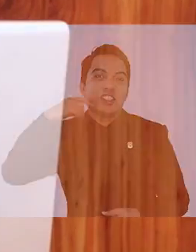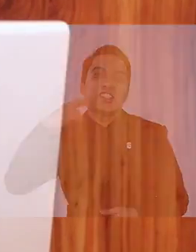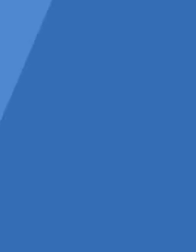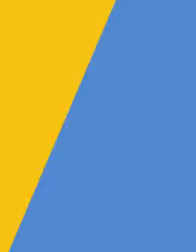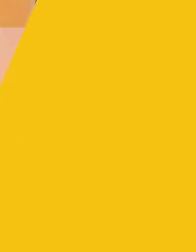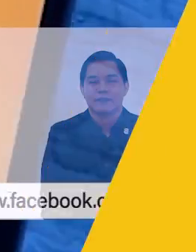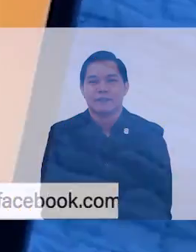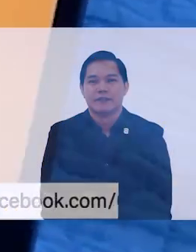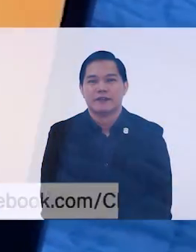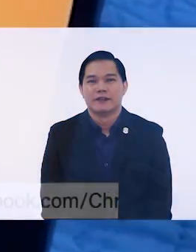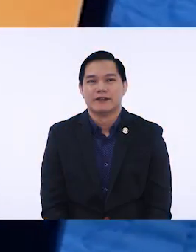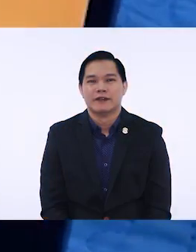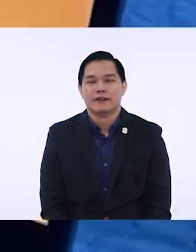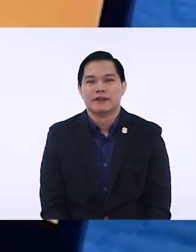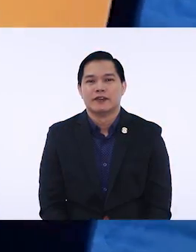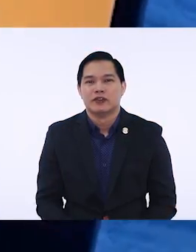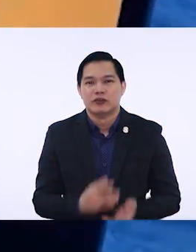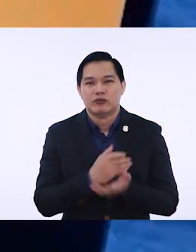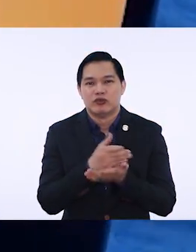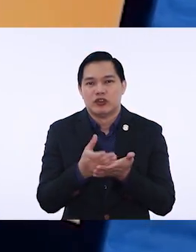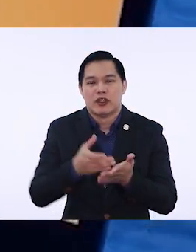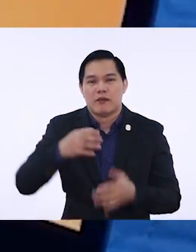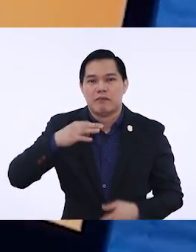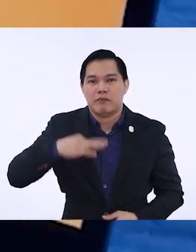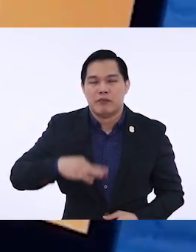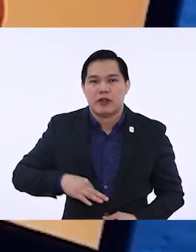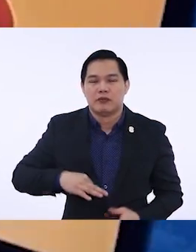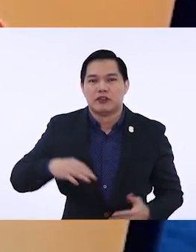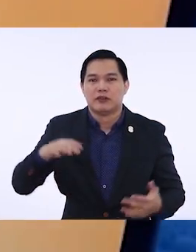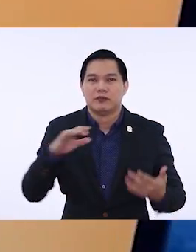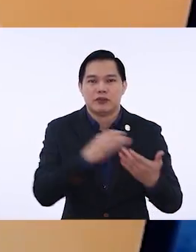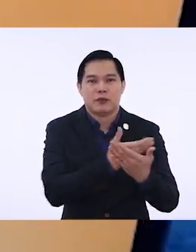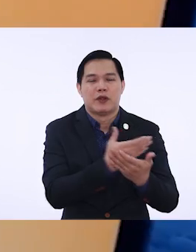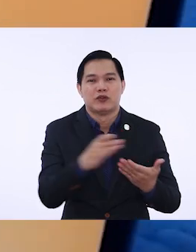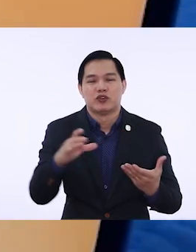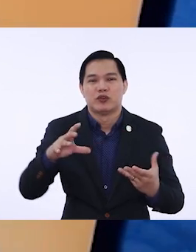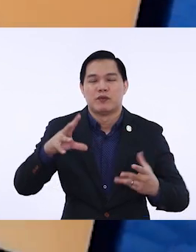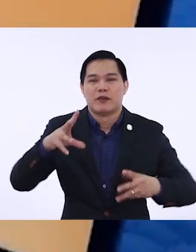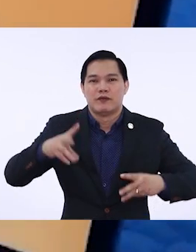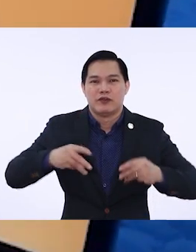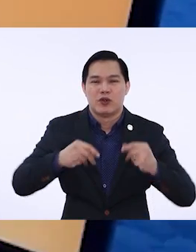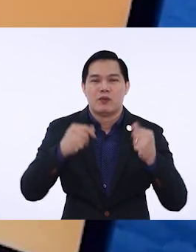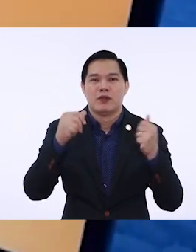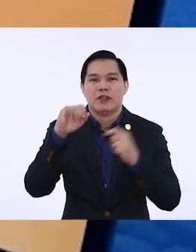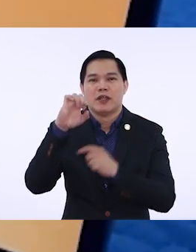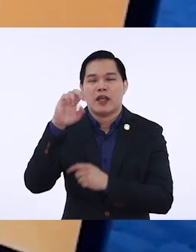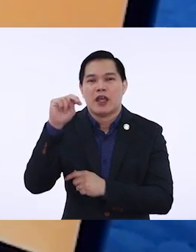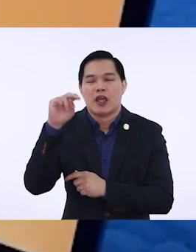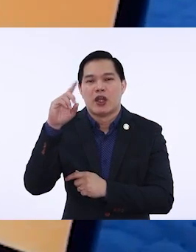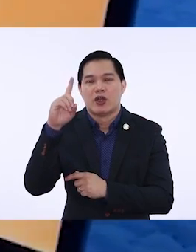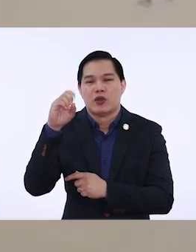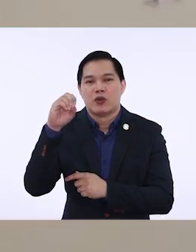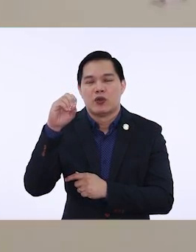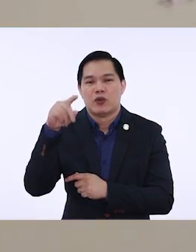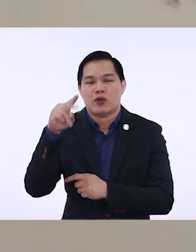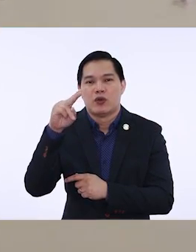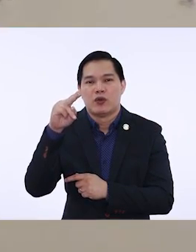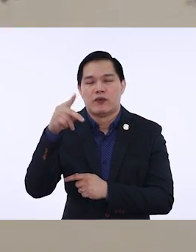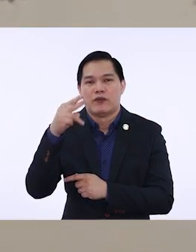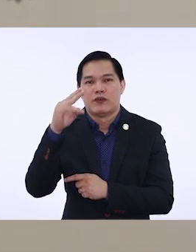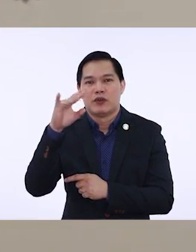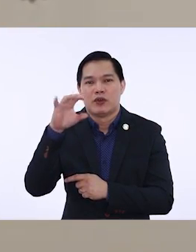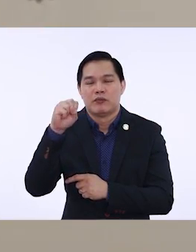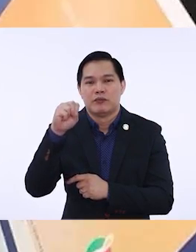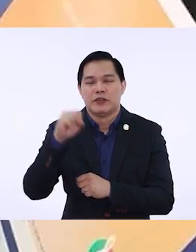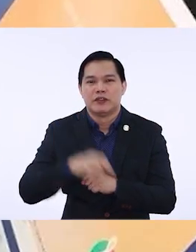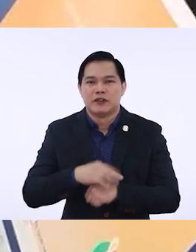Ragan. Some benefits of singing is known to release endorphins, the feel-good brain chemical that makes